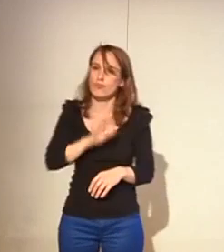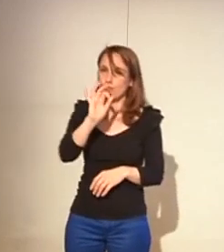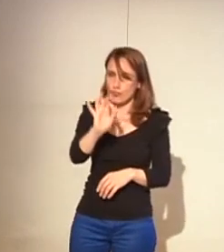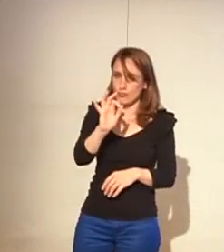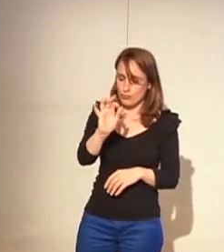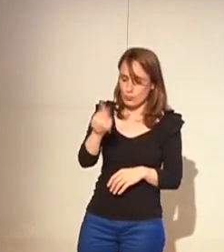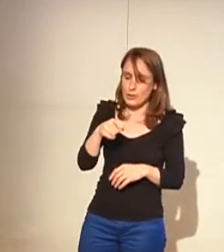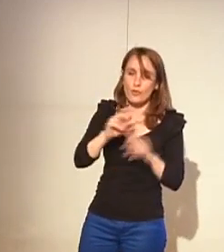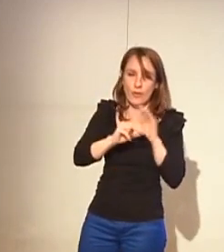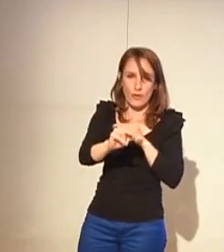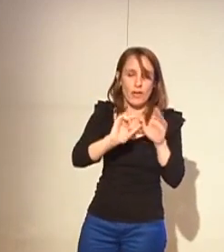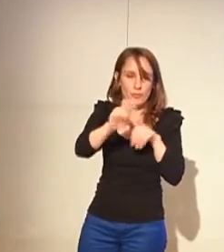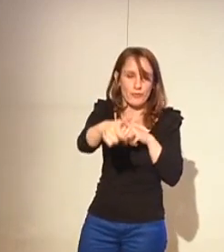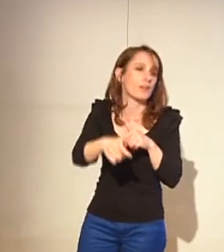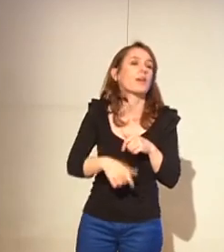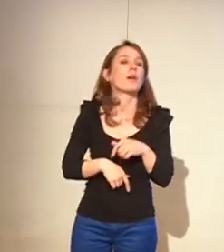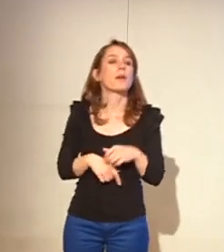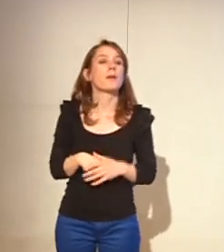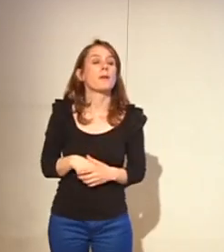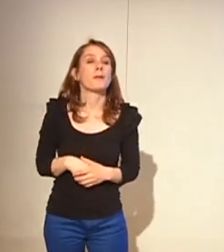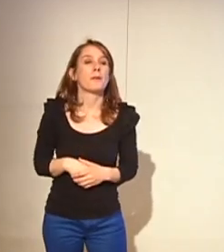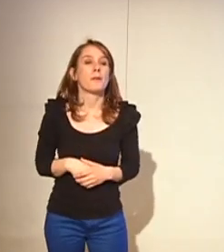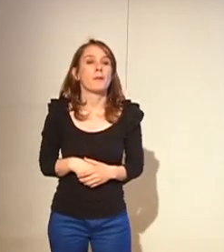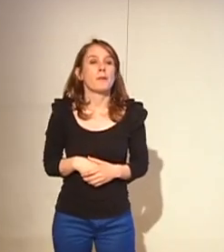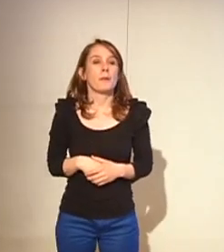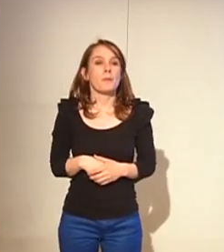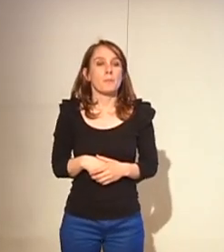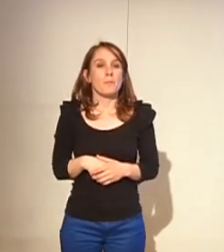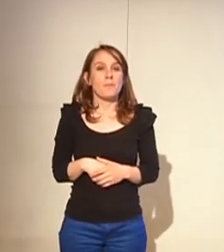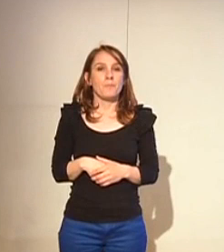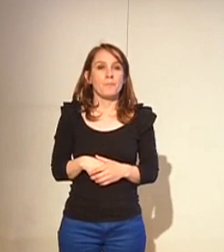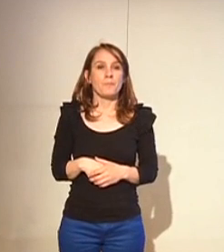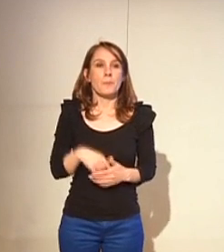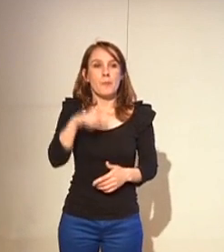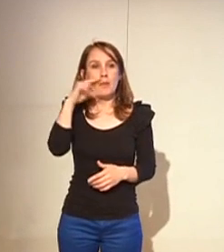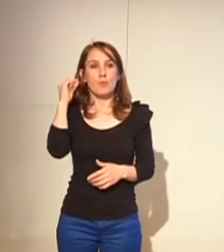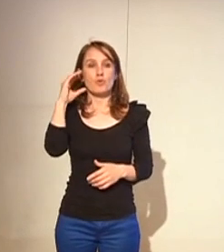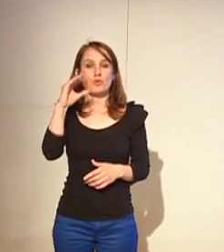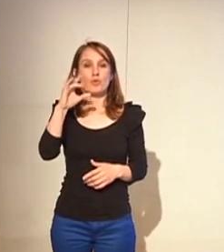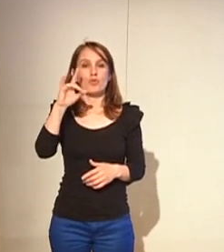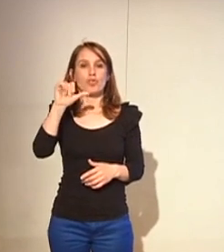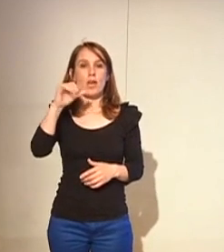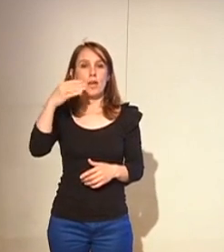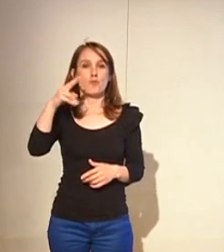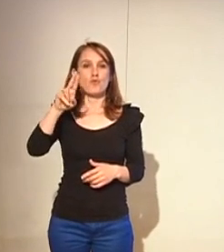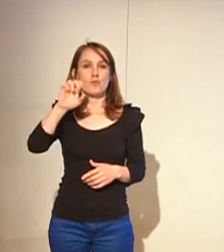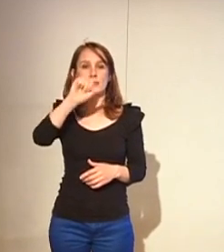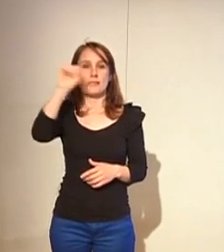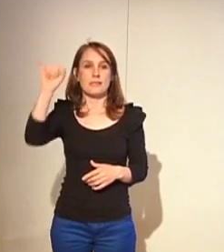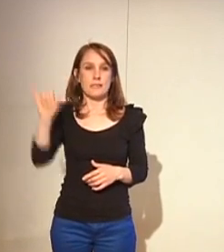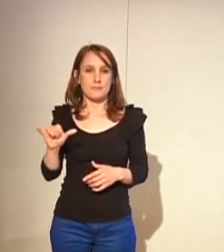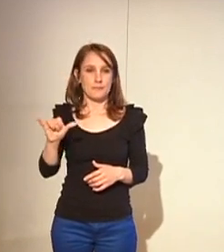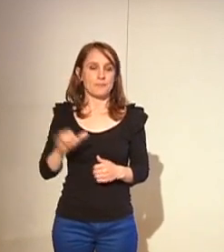monsieur chamussi qui est qui est qui est 25 tac oui il y a